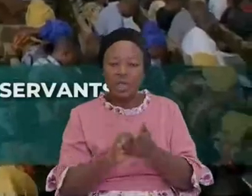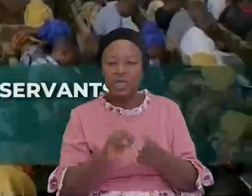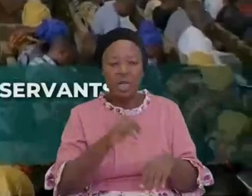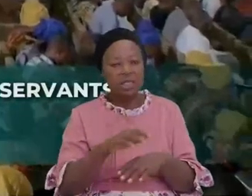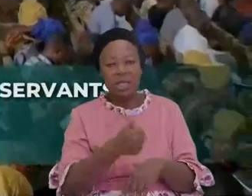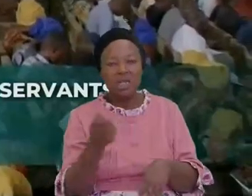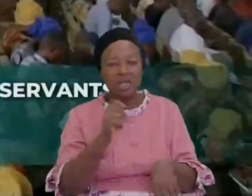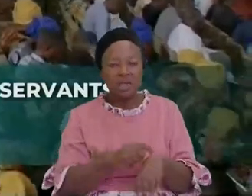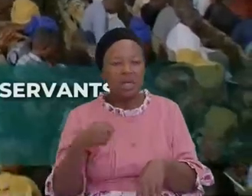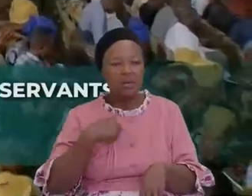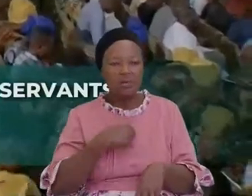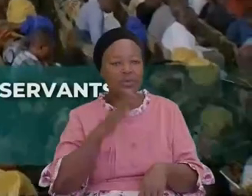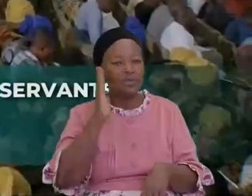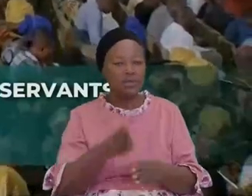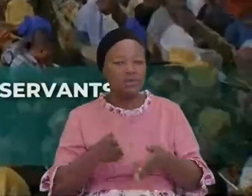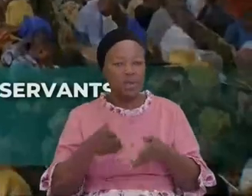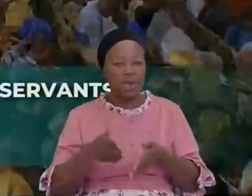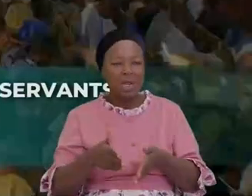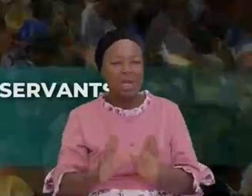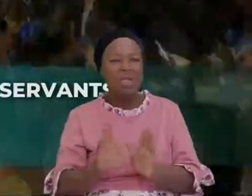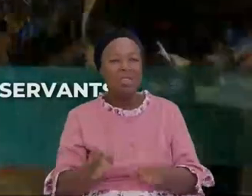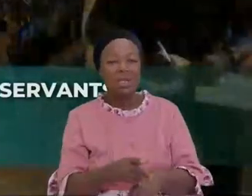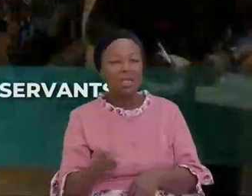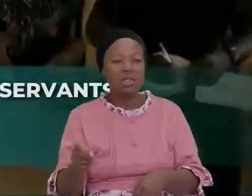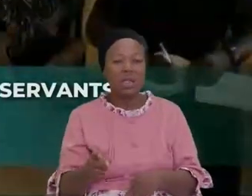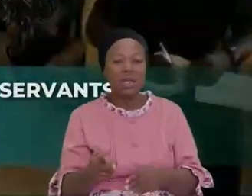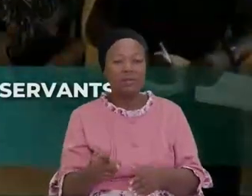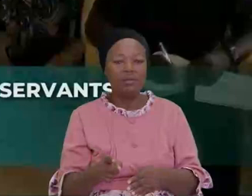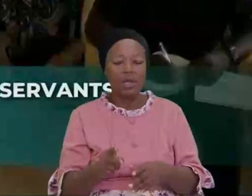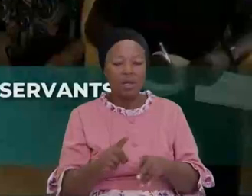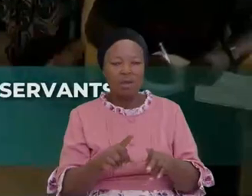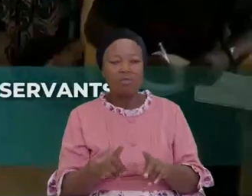de peur que nous ne soyons emportés loin d'elles.